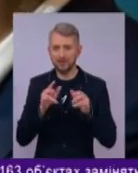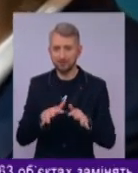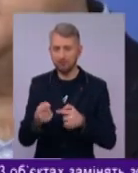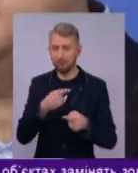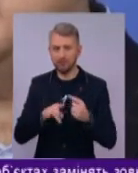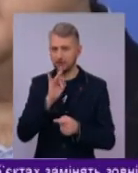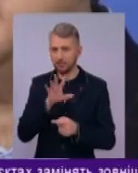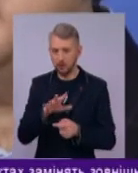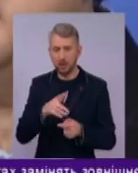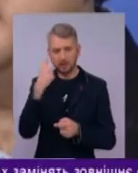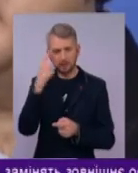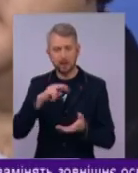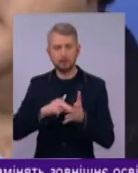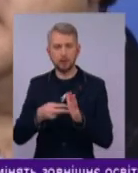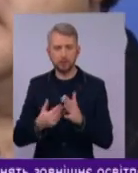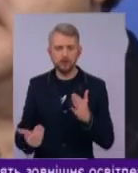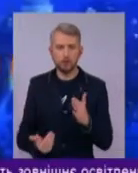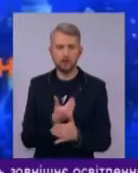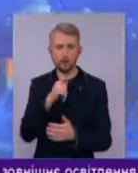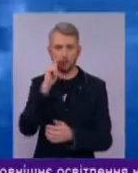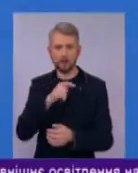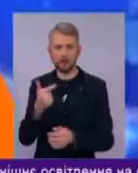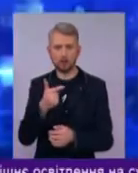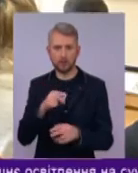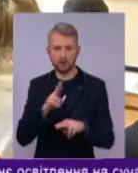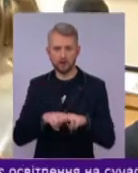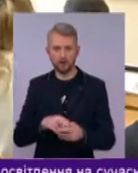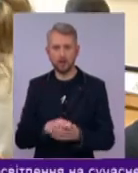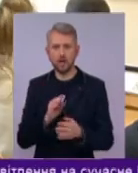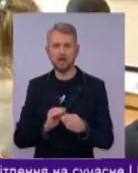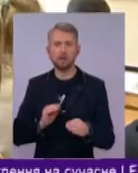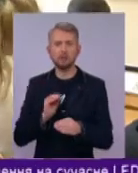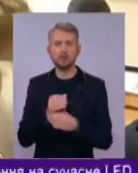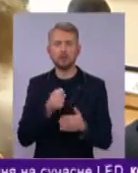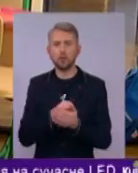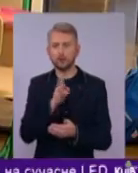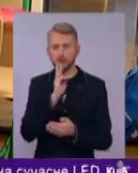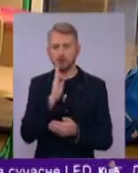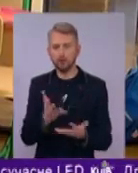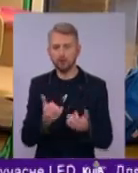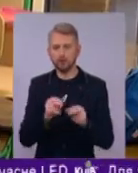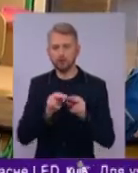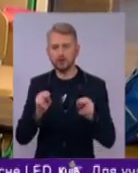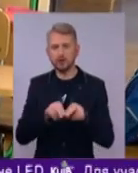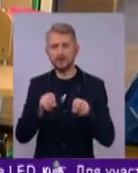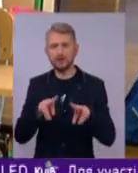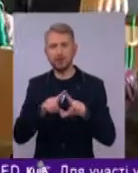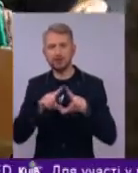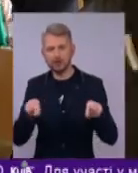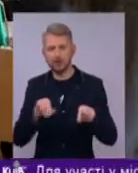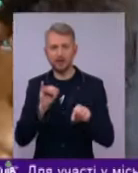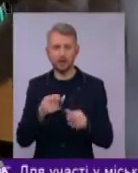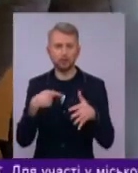І заявляє, що планує відновити українське громадянство. Надбавки до зарплати отримуватимуть вчителі спецшкіл та інклюзивних